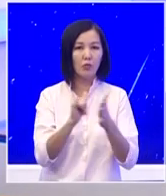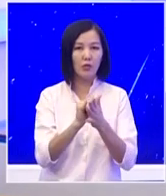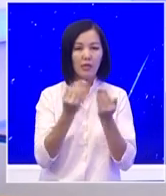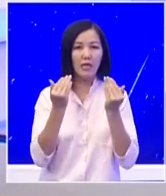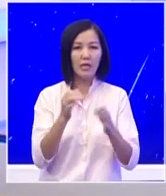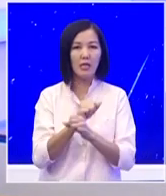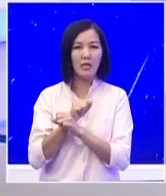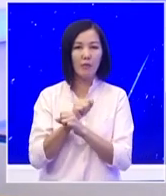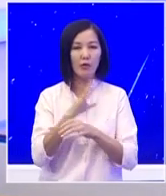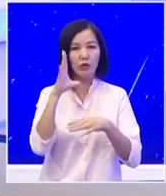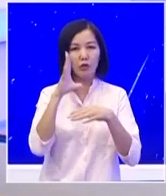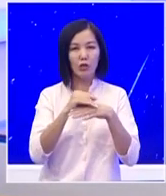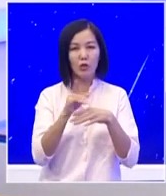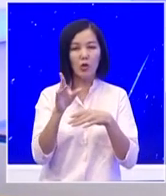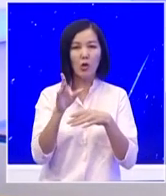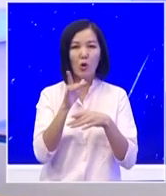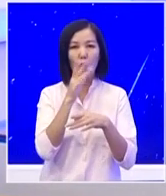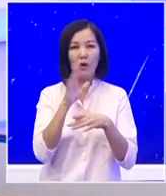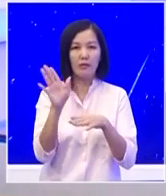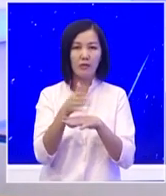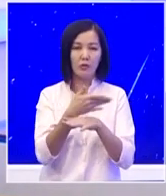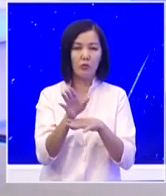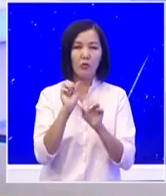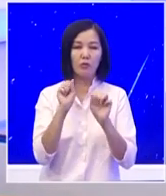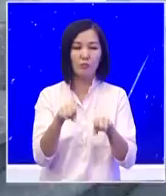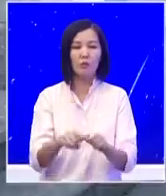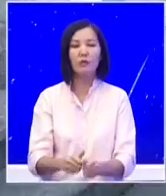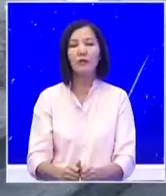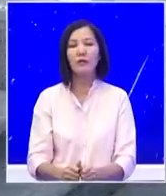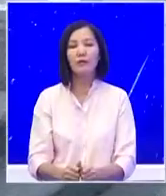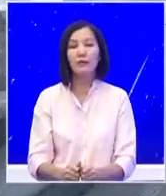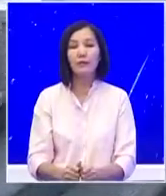Енді демалушылар кешкі уақытта алаңсыз серуендейтін болады.